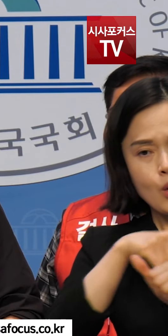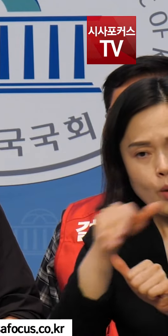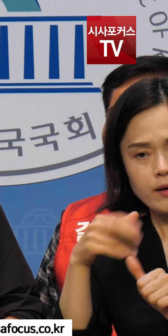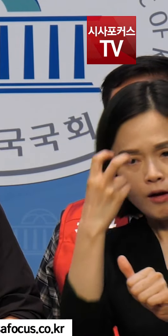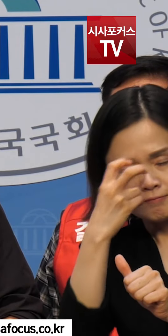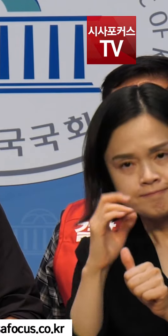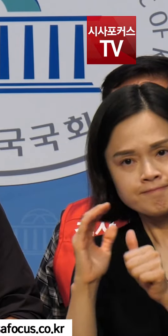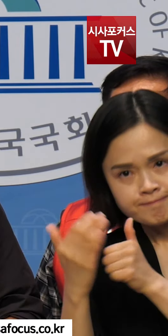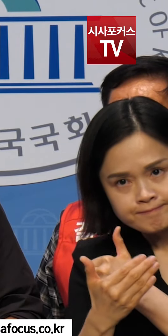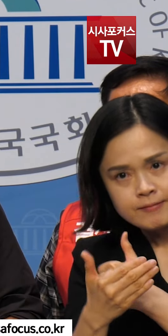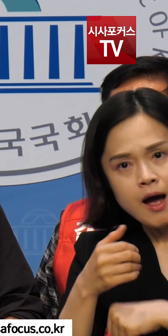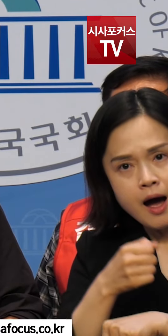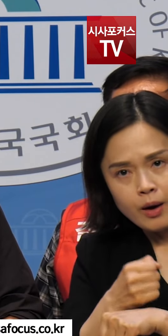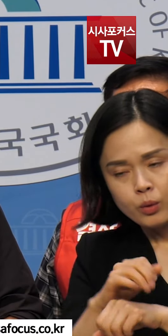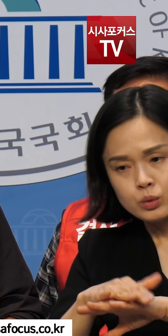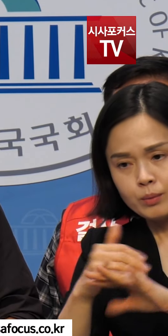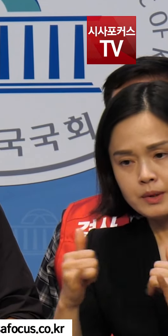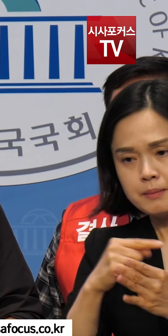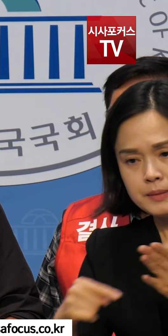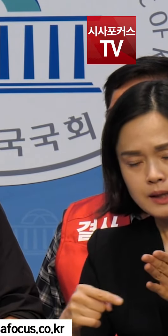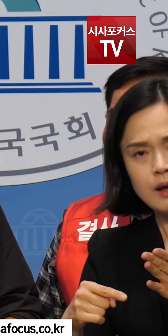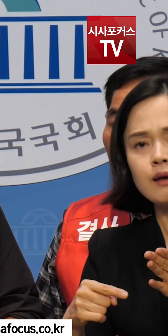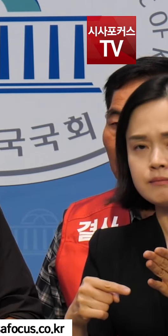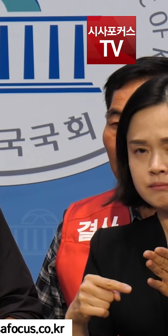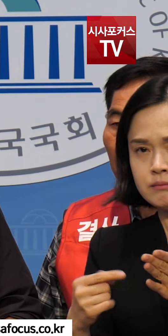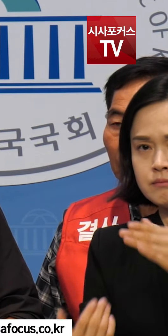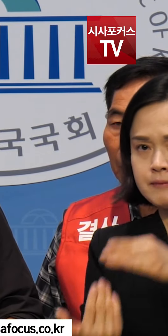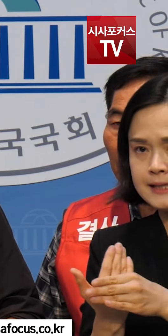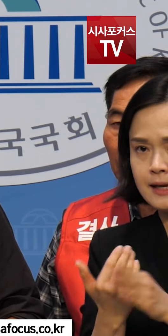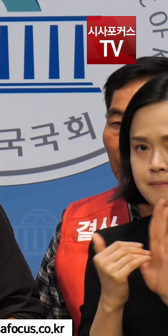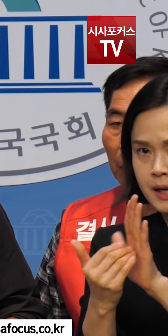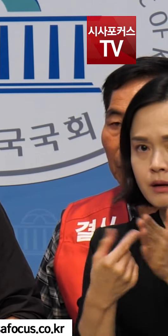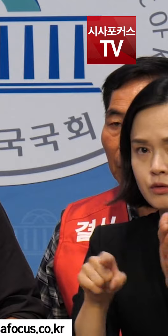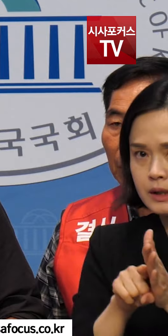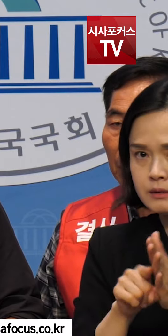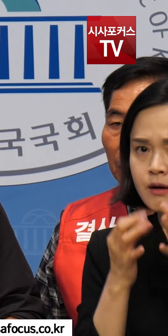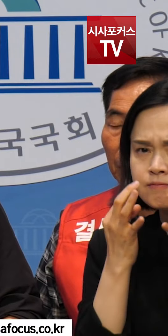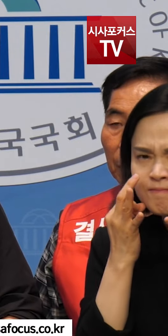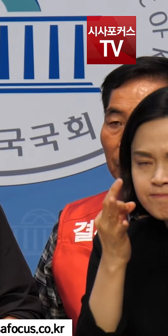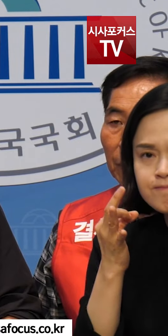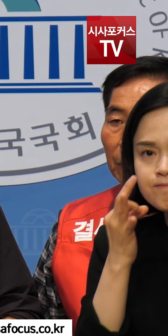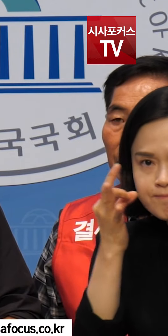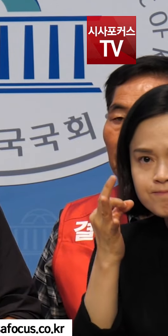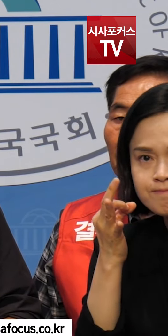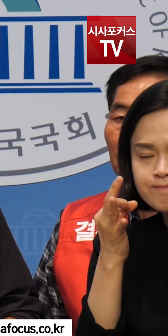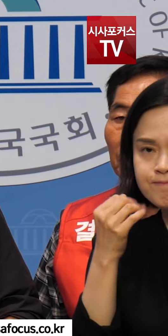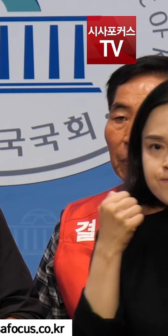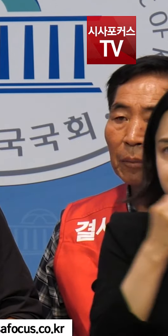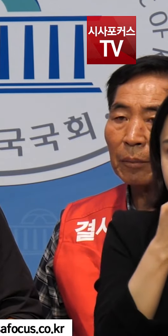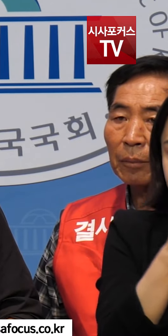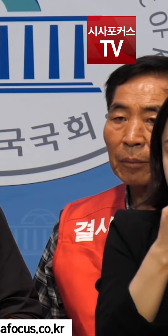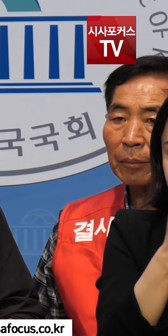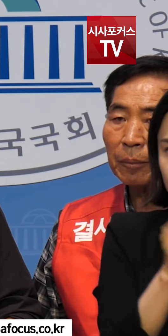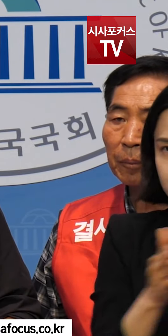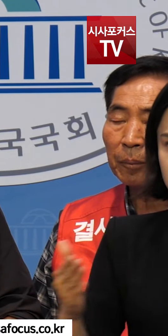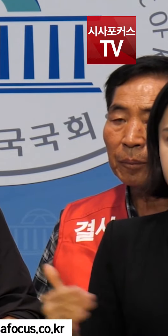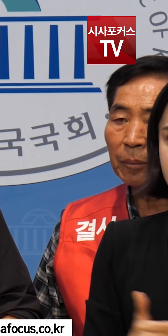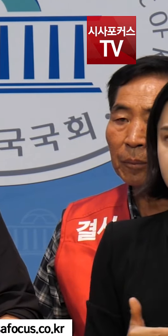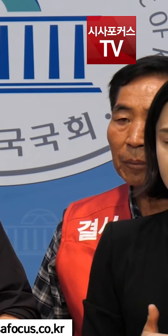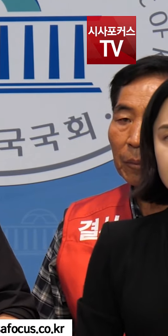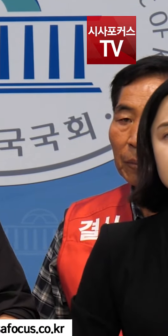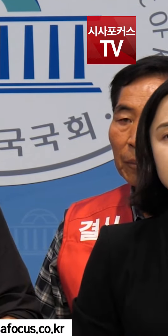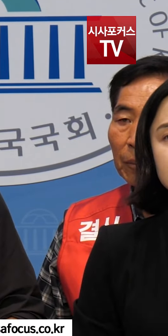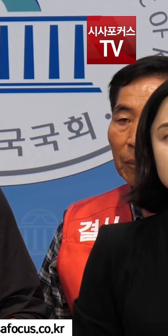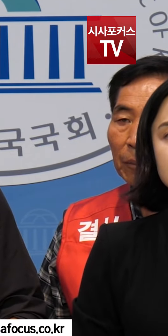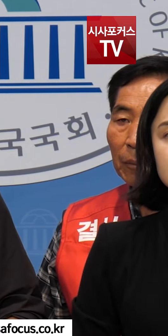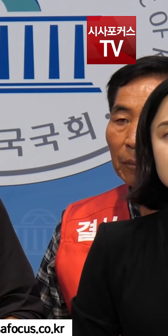농민들의 피해가 발생하지 않도록 모든 가능한 수단을 동원하여 저항할 준비가 되어 있습니다.